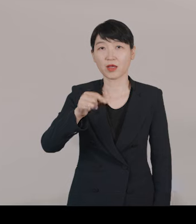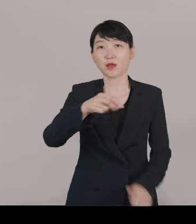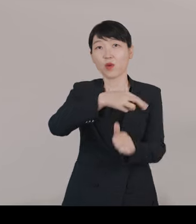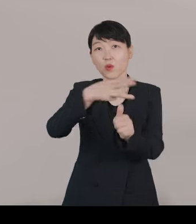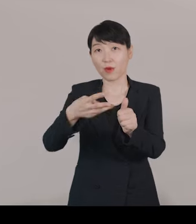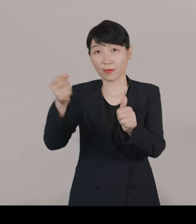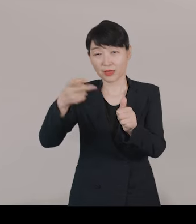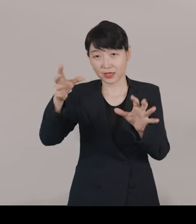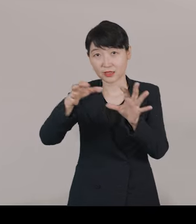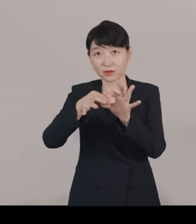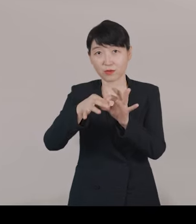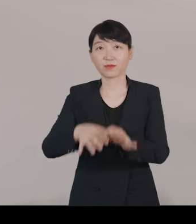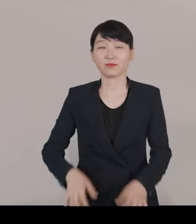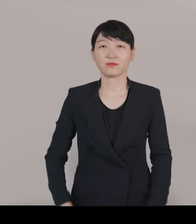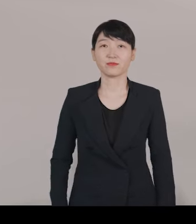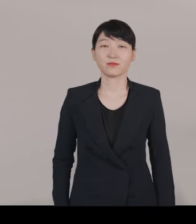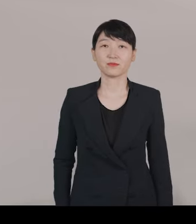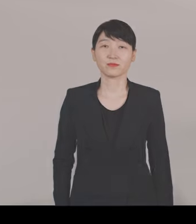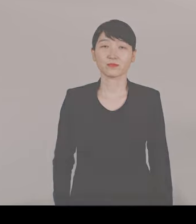줍니다.